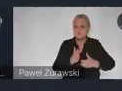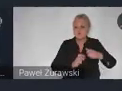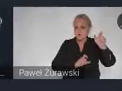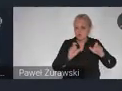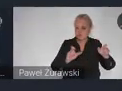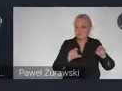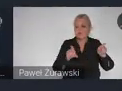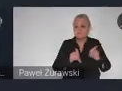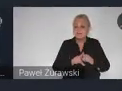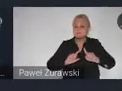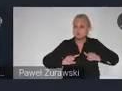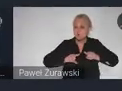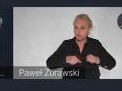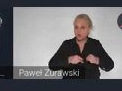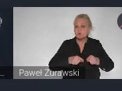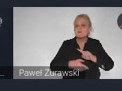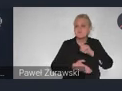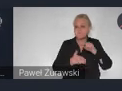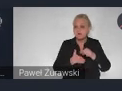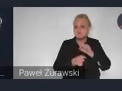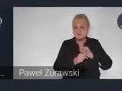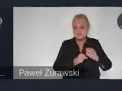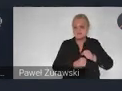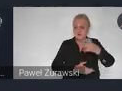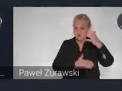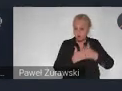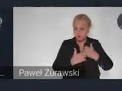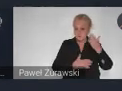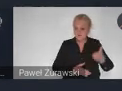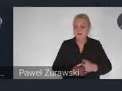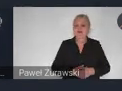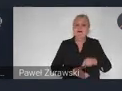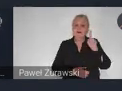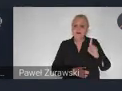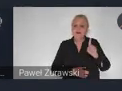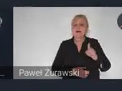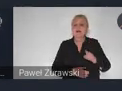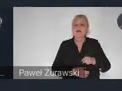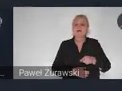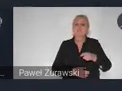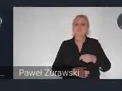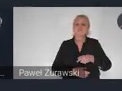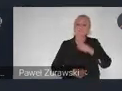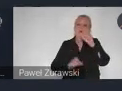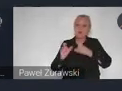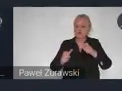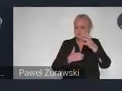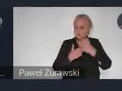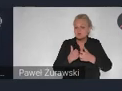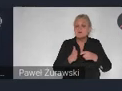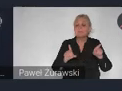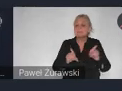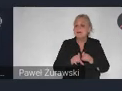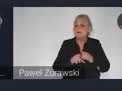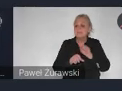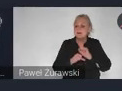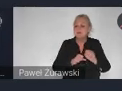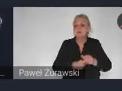sama organizacja jest właśnie tym beneficjentem ale beneficjenci są również beneficjentami są również